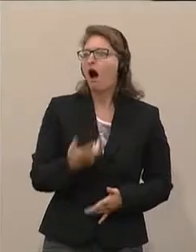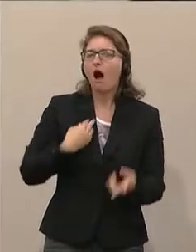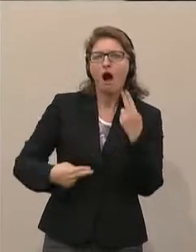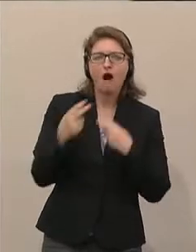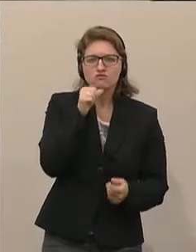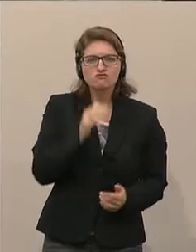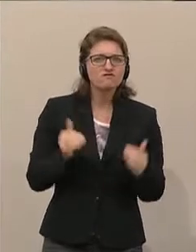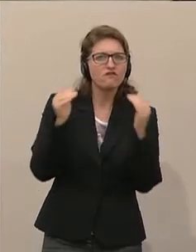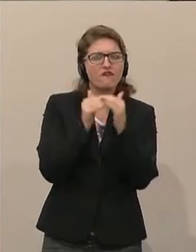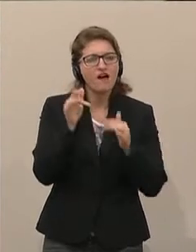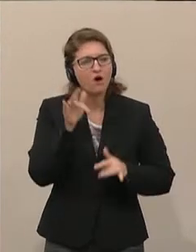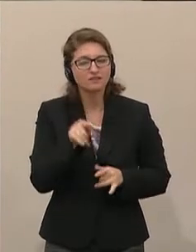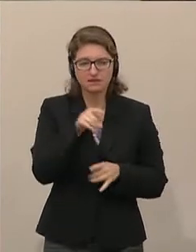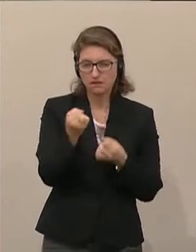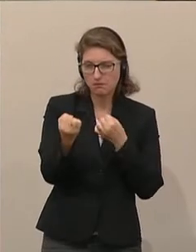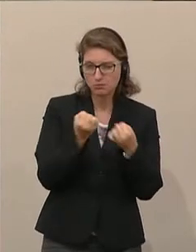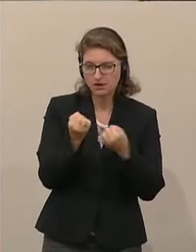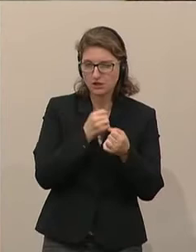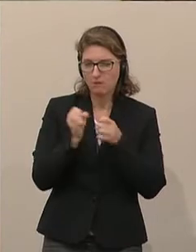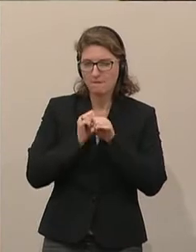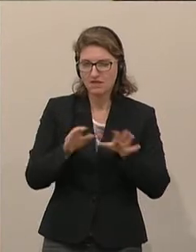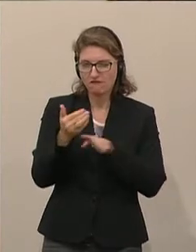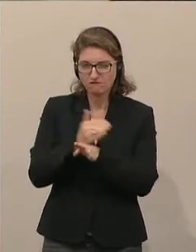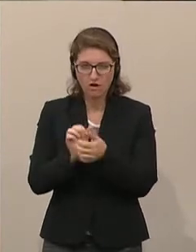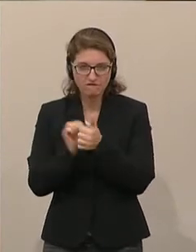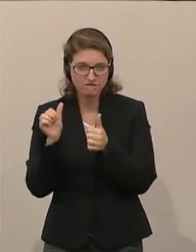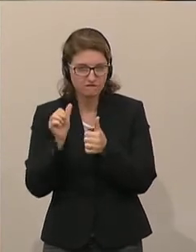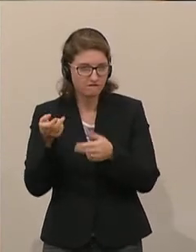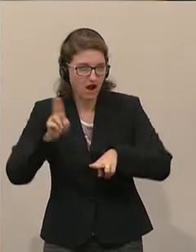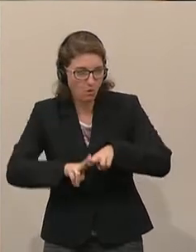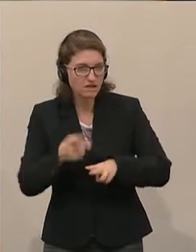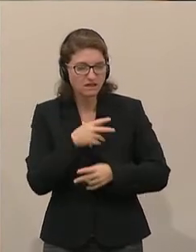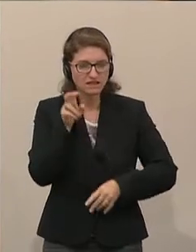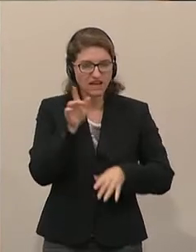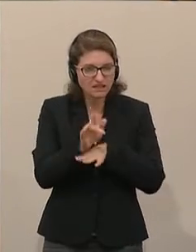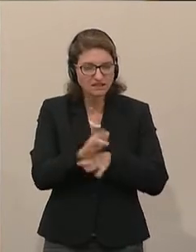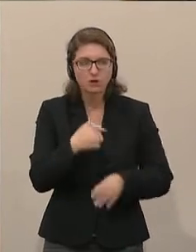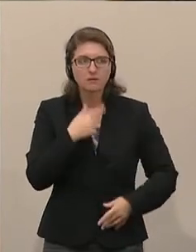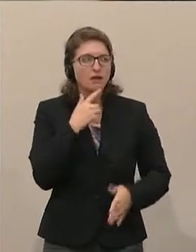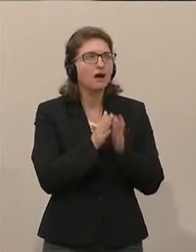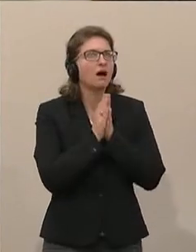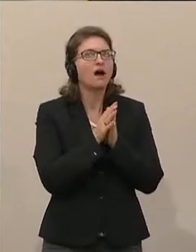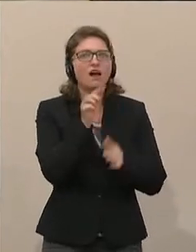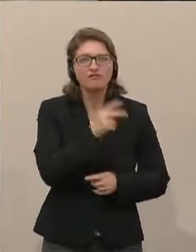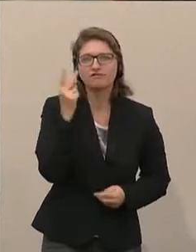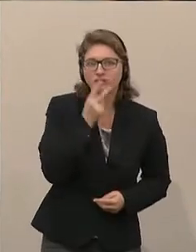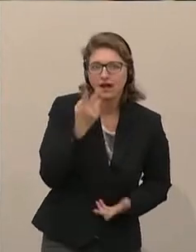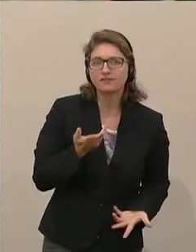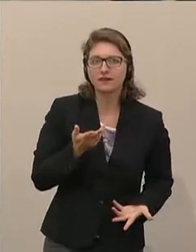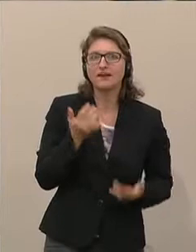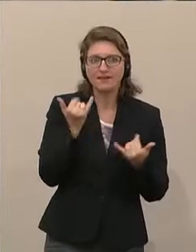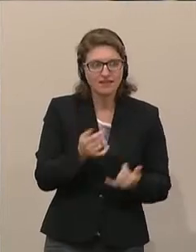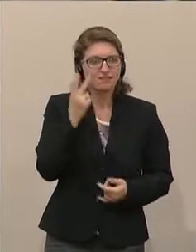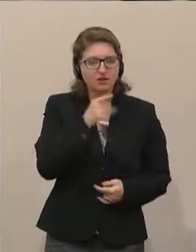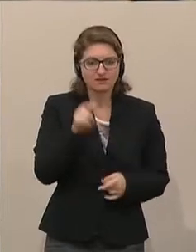und haben diese mediale und politische Vorverurteilung kritisiert. Und ich bin damals vom Fernseher gesessen und gedacht, na Gott sei Dank, er hat es verstanden. Er hat verstanden, was